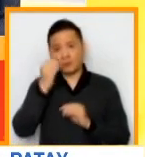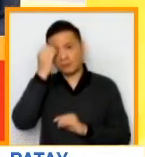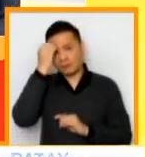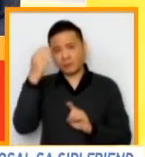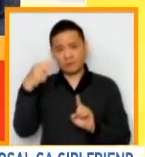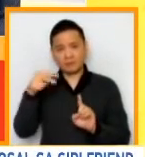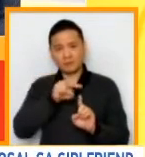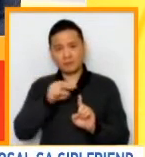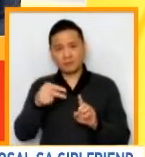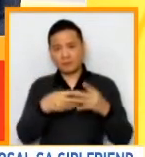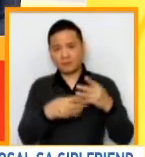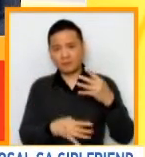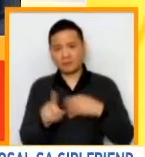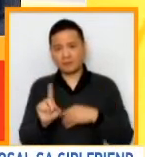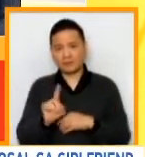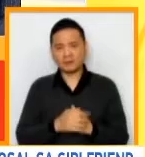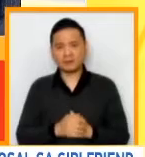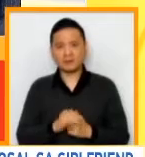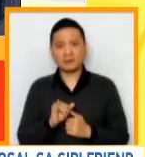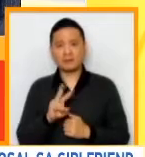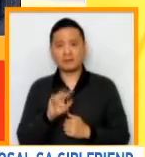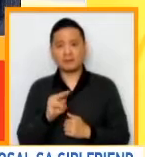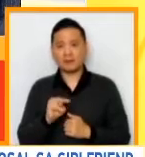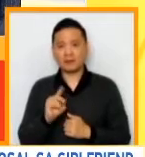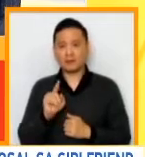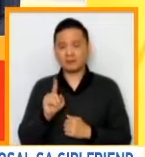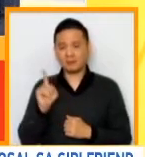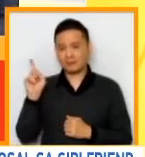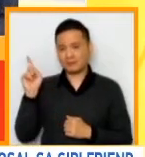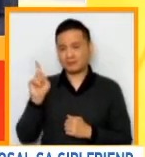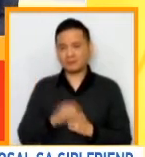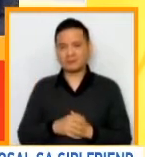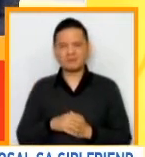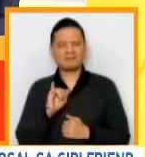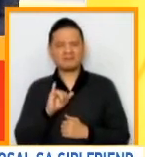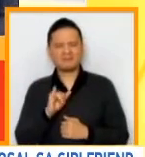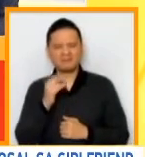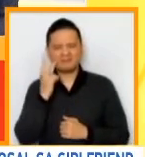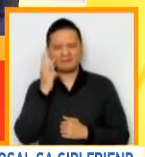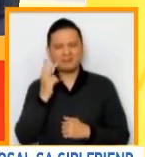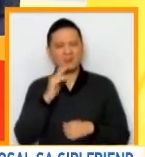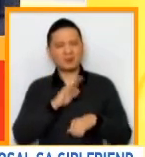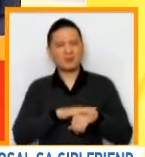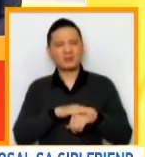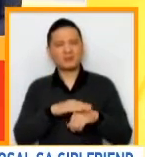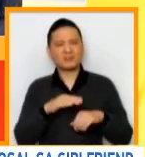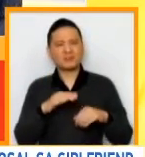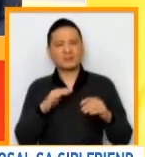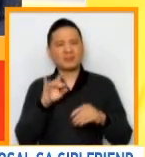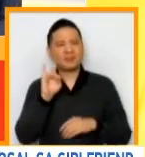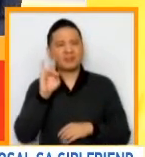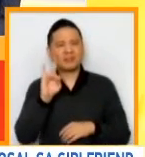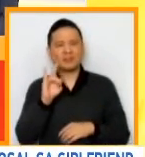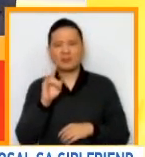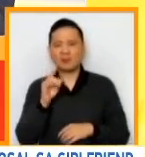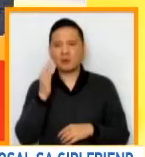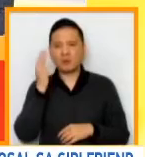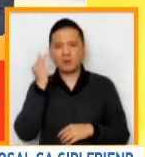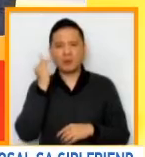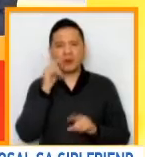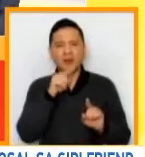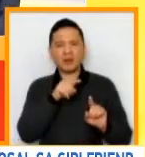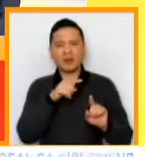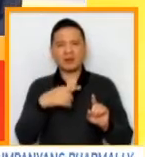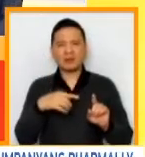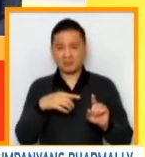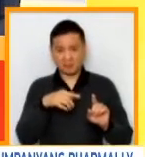yung nalilito eh. May mga nakita akong comments sa social media. Ano ba daw to? Vulkan? Bakit ba? May alert level. No?